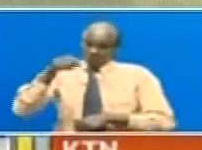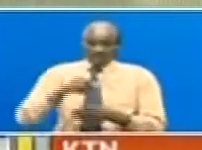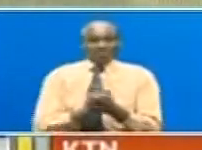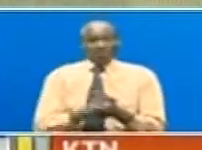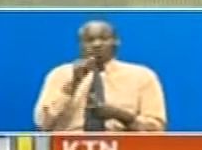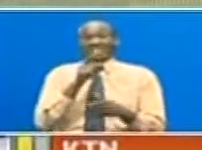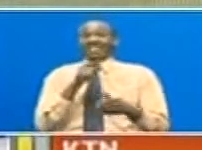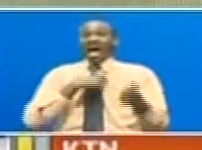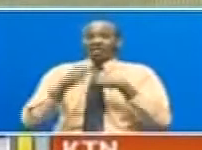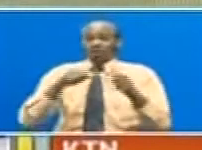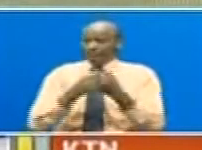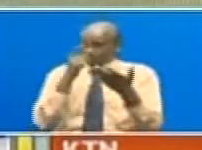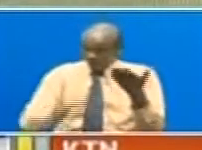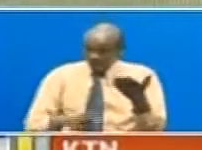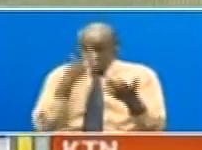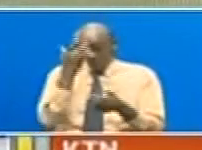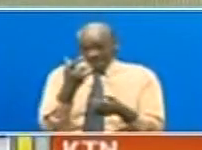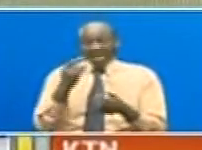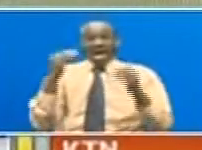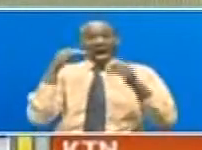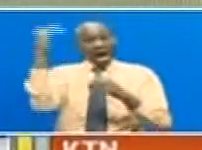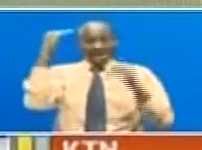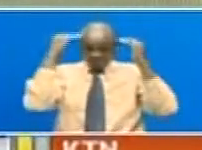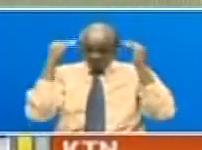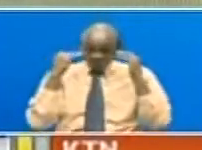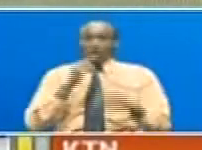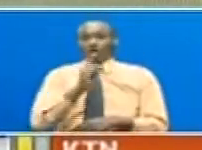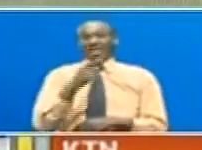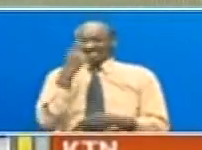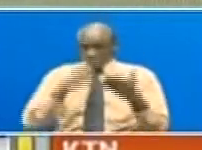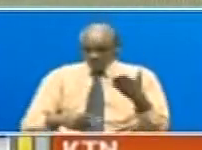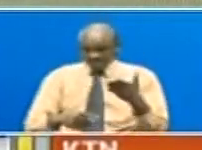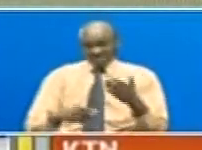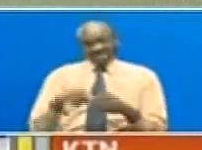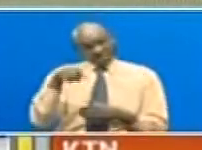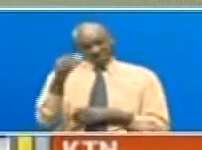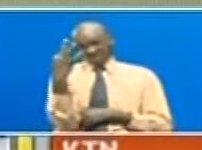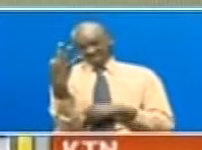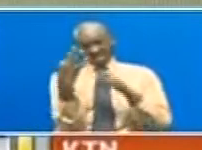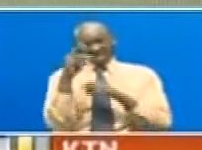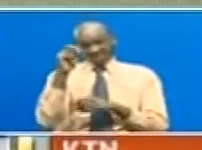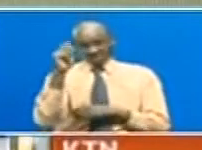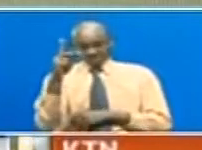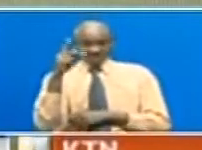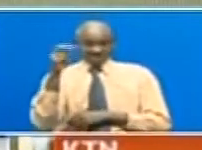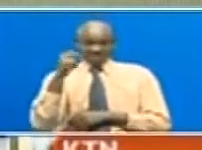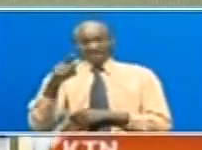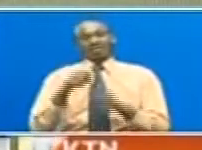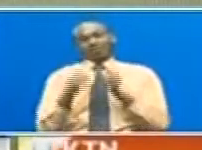hiyo imechukuliwa kufuatia uamuzi wa mahakama ya juu iliyotupilia mbali ombi la mashirika matatu makuu nchini.